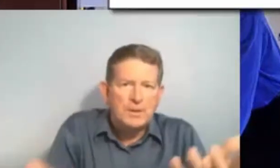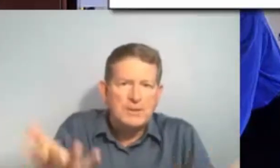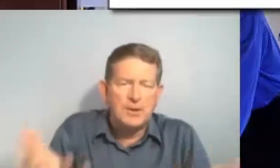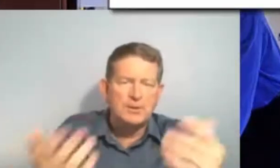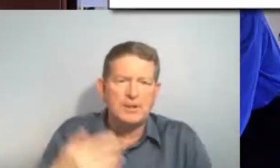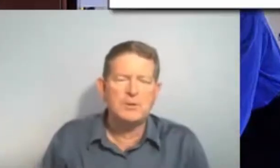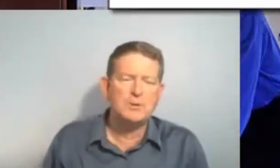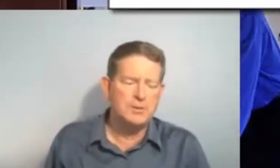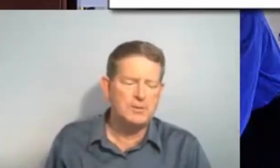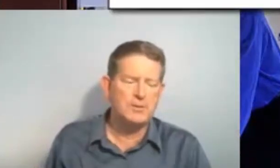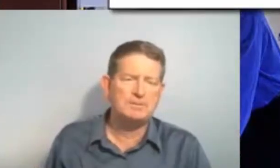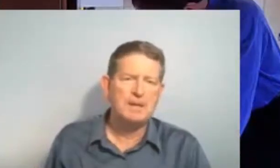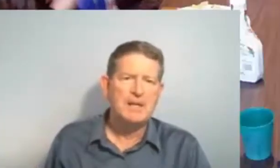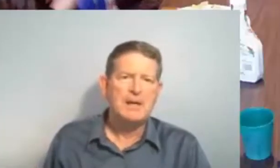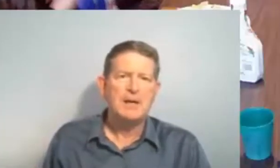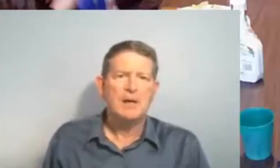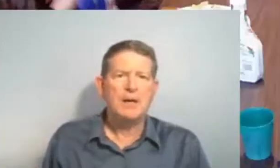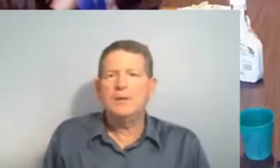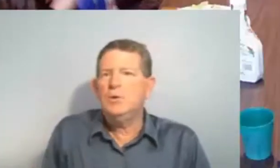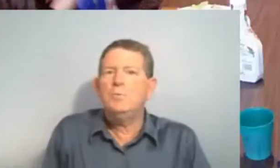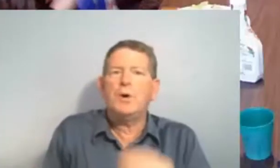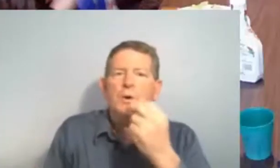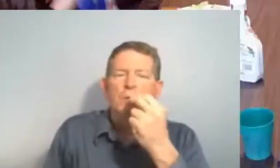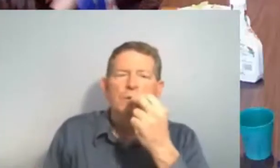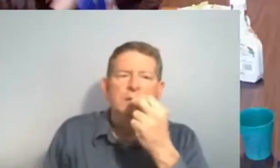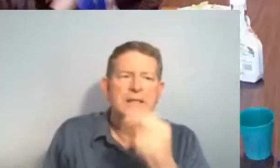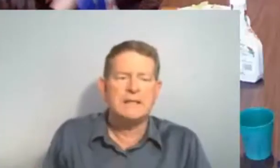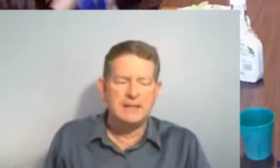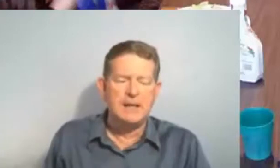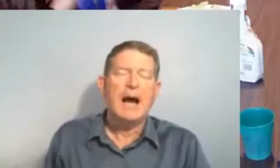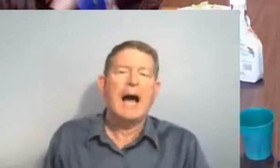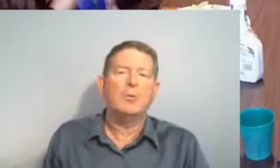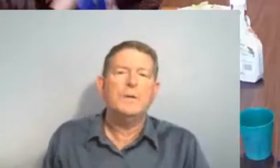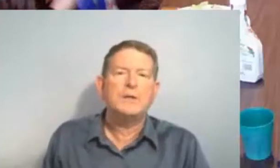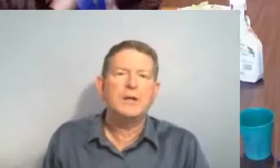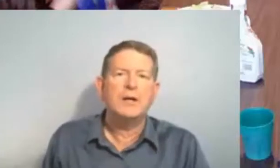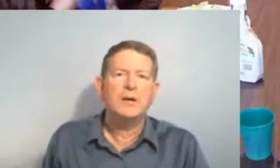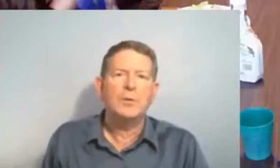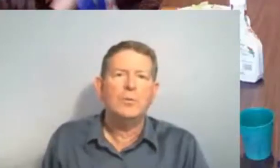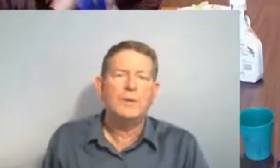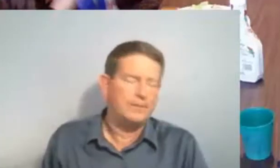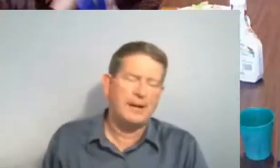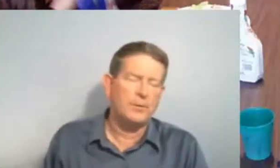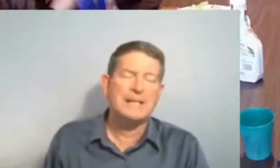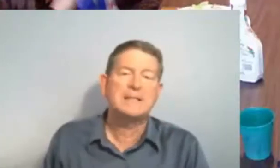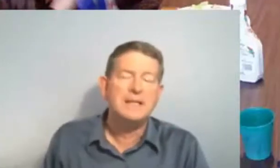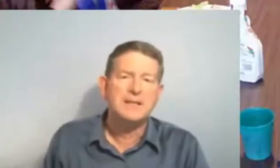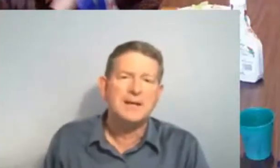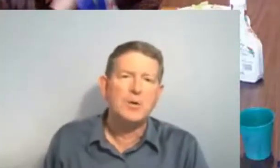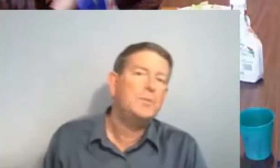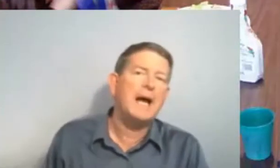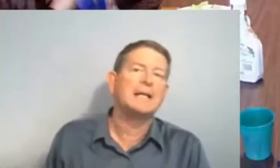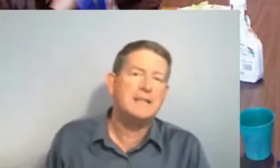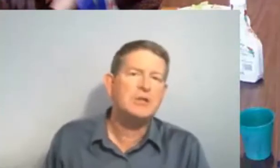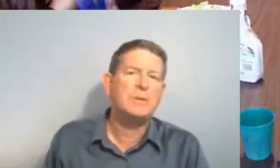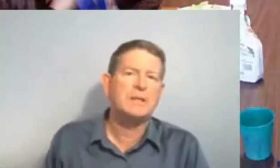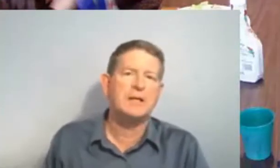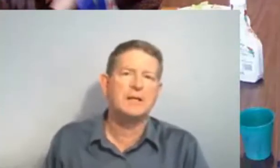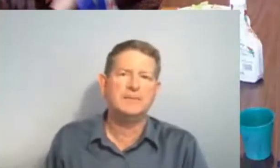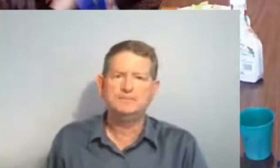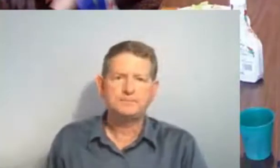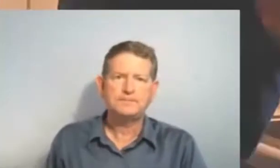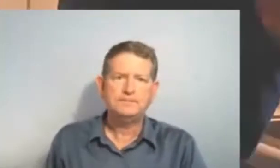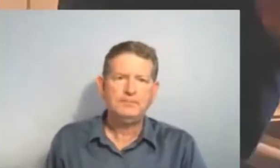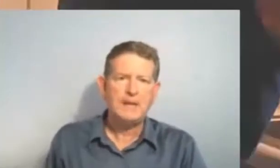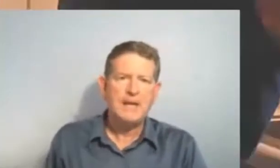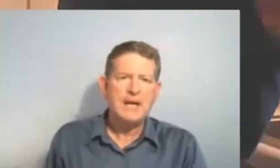On peut choisir entre les deux solutions. Nous prenons le dîner à 8h, à 6h, ou bien à